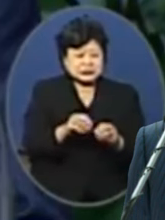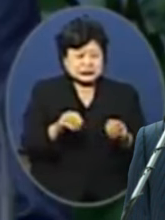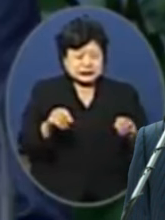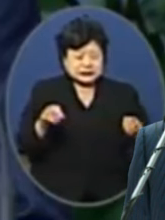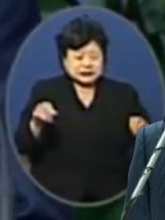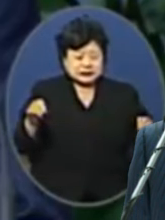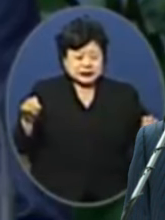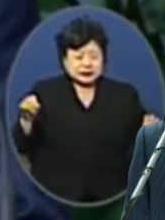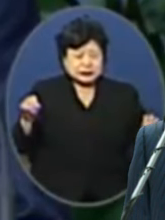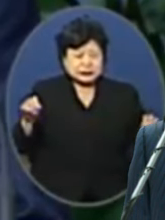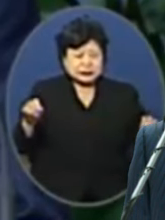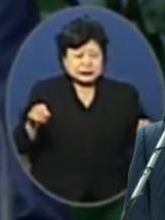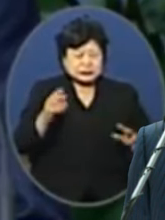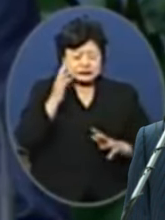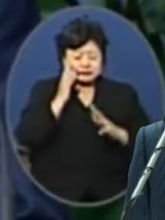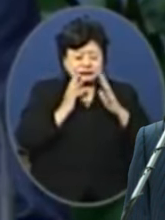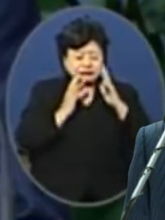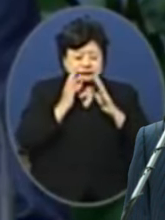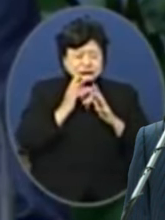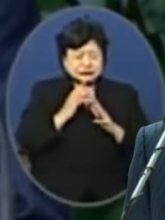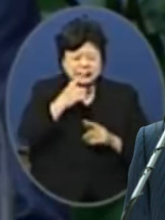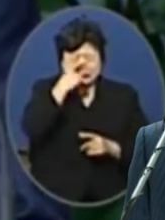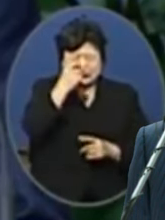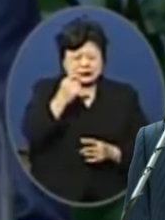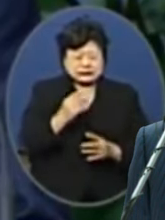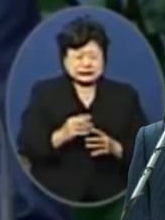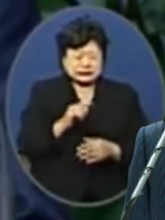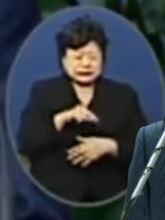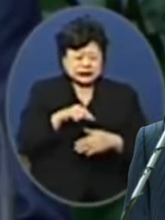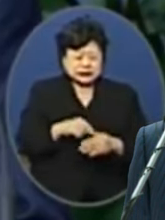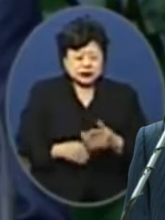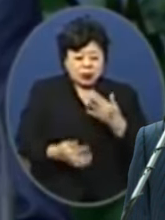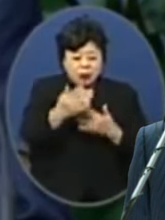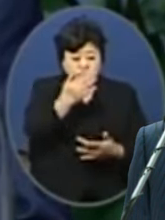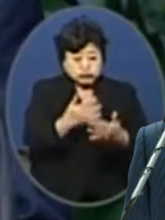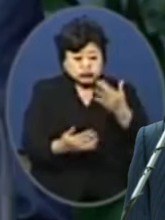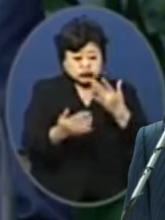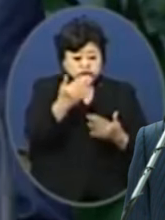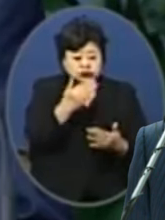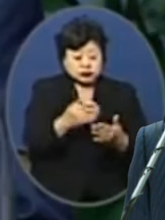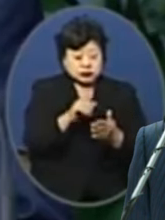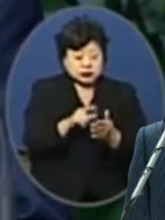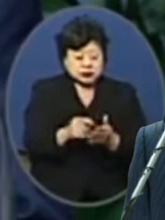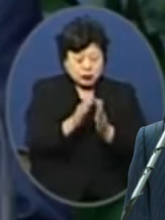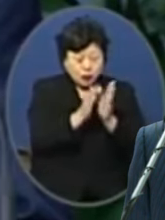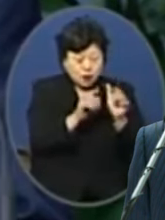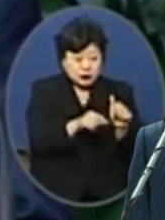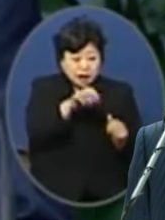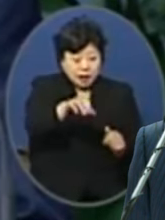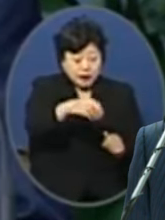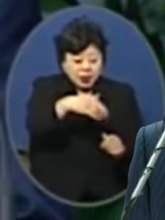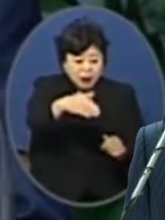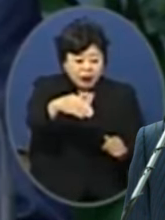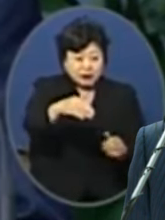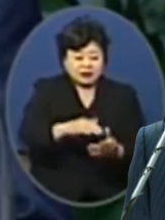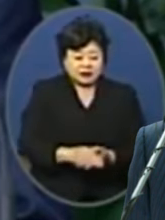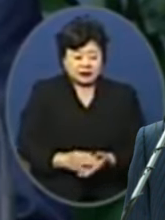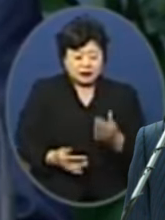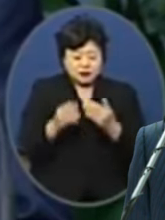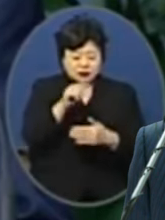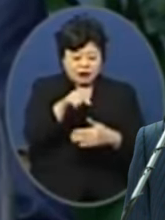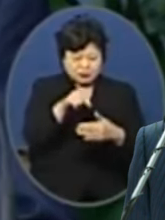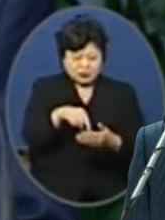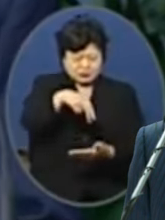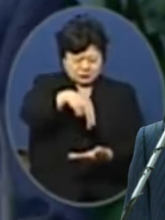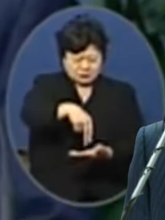사막의 잡초 가시는 굴 안에 불 풀이 활활 붙었을 때 모세가 그 앞에 가니까 그 불길